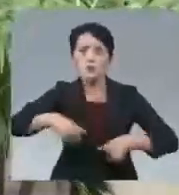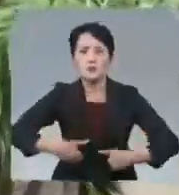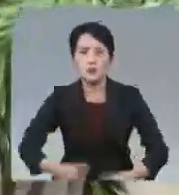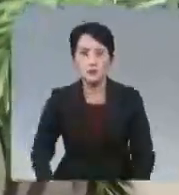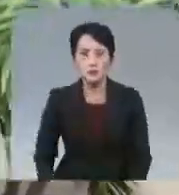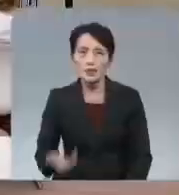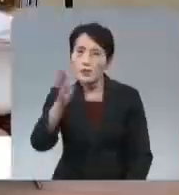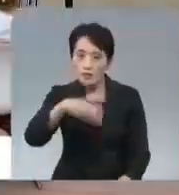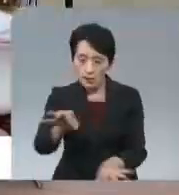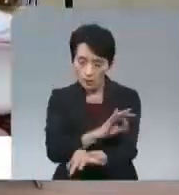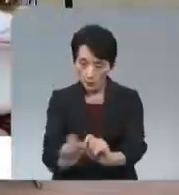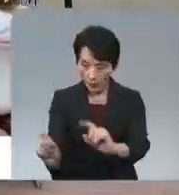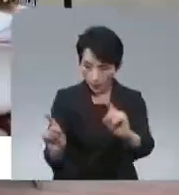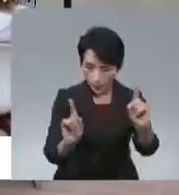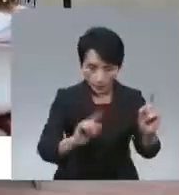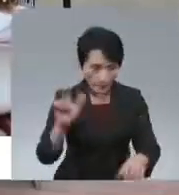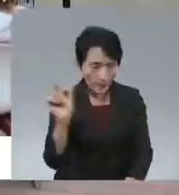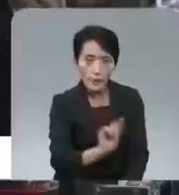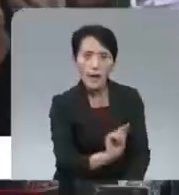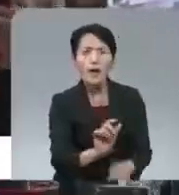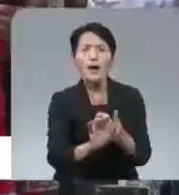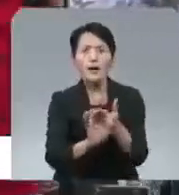3,3 процента